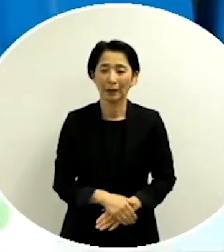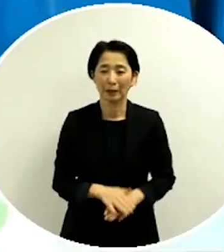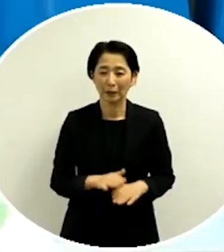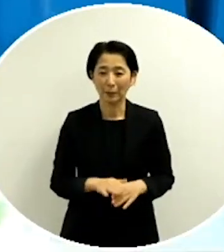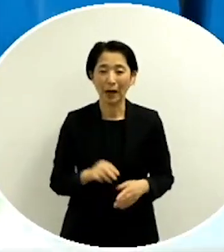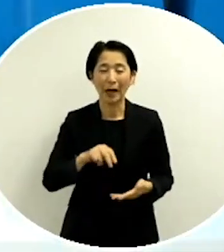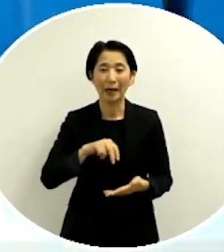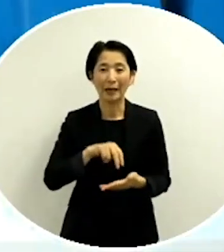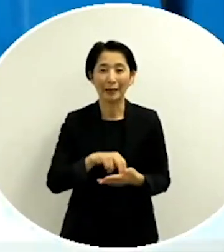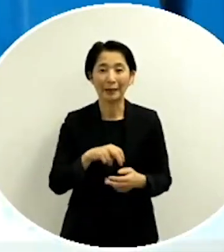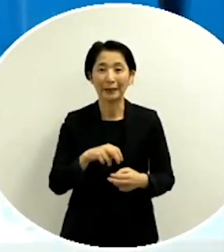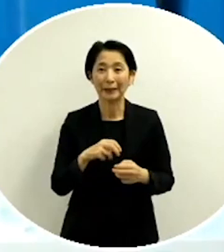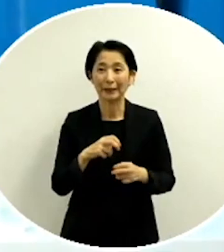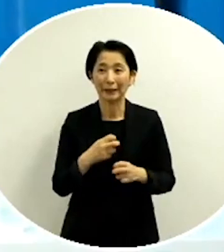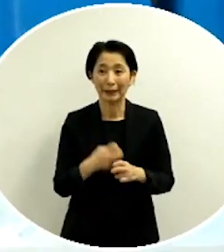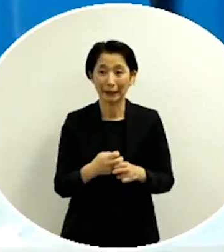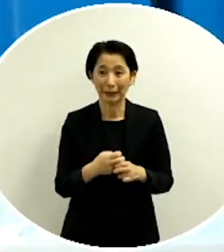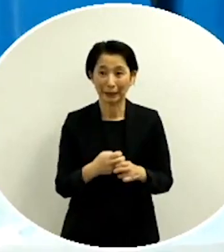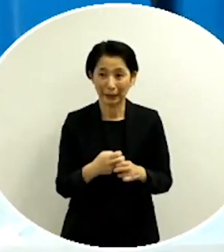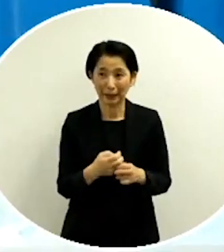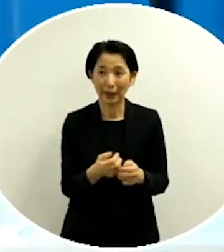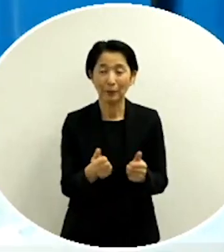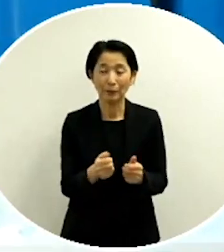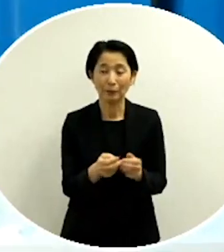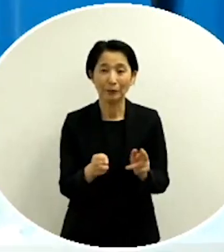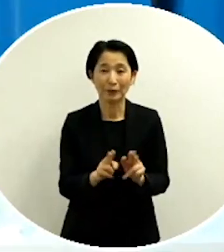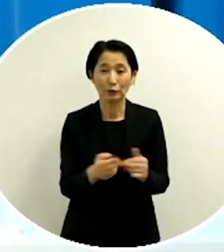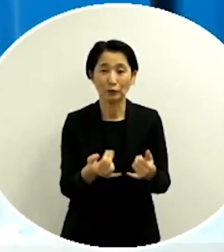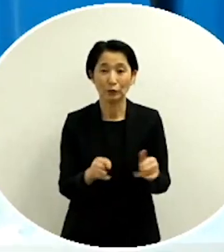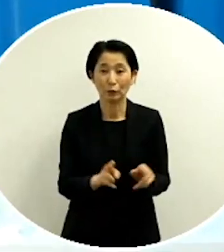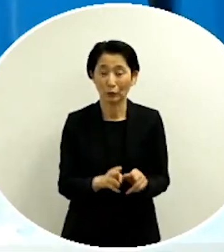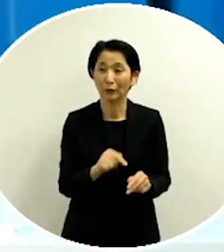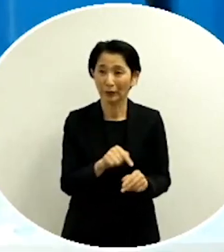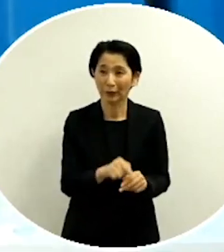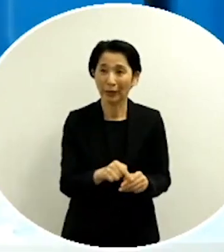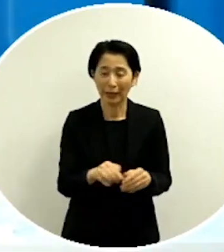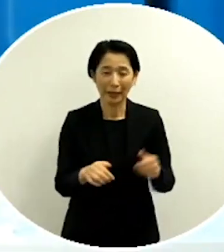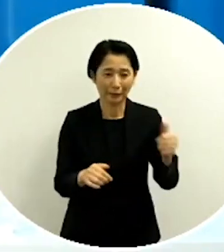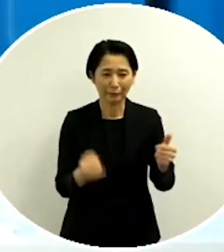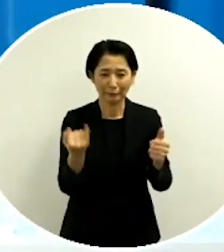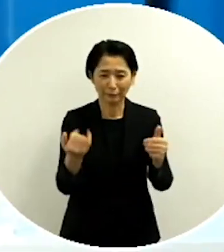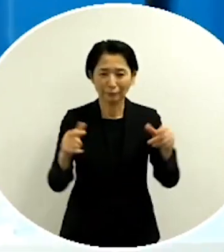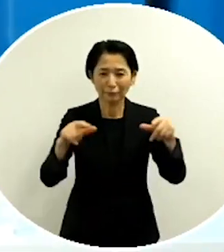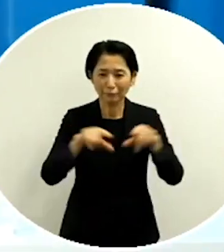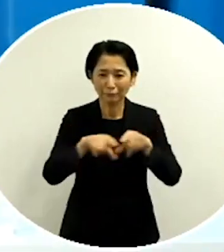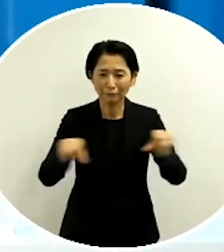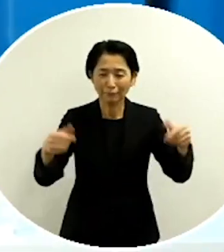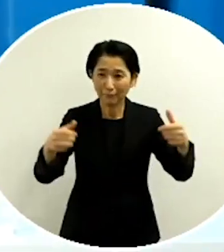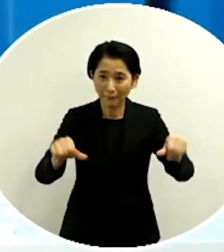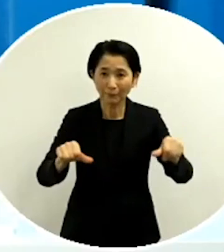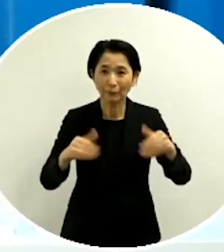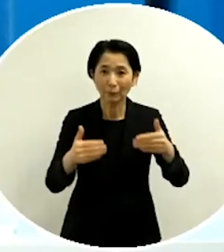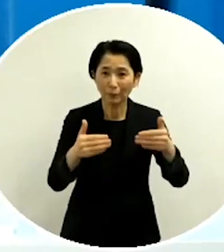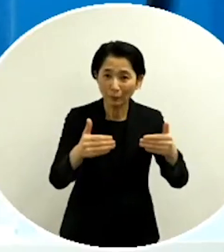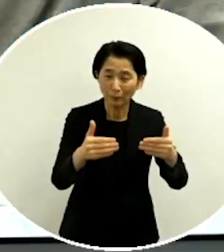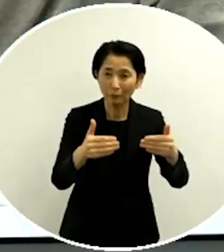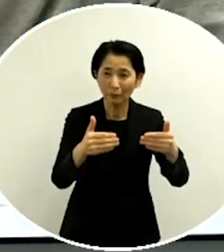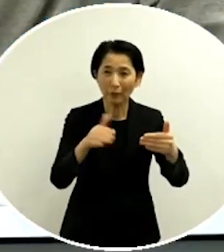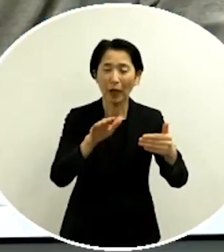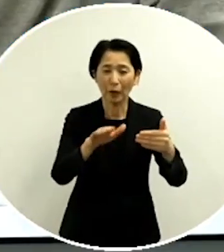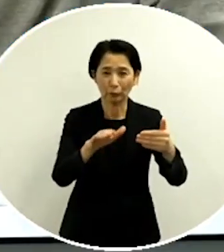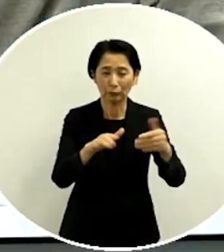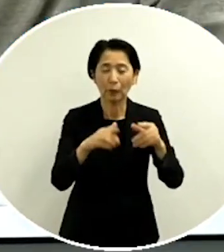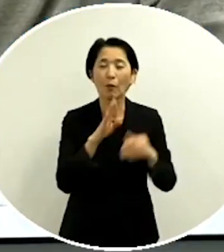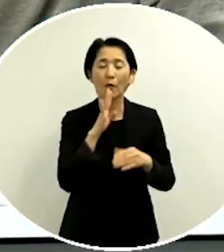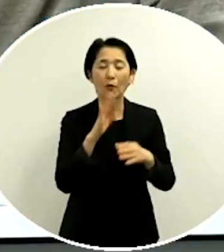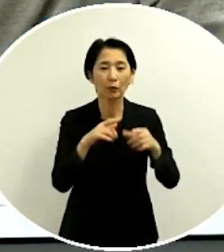立憲民主党にはゼンダー推進本部がありますけれどもあの本当はですね各都道府